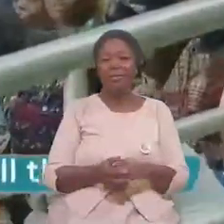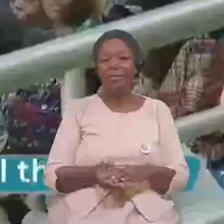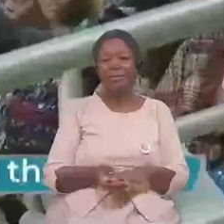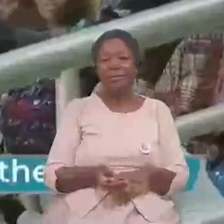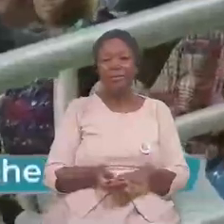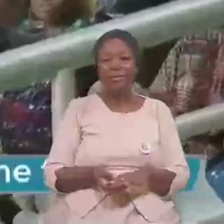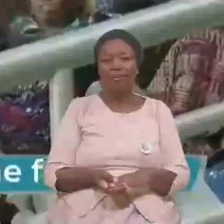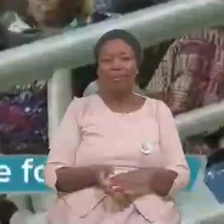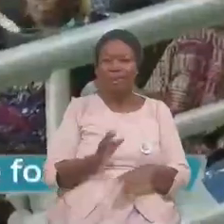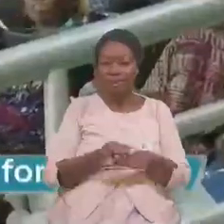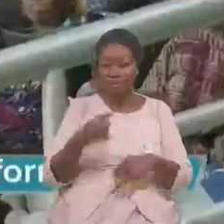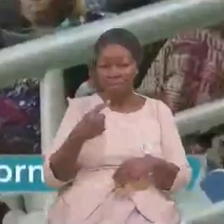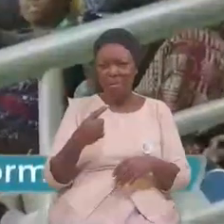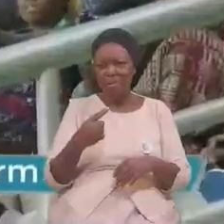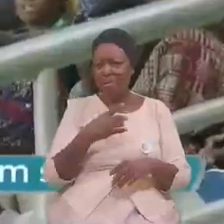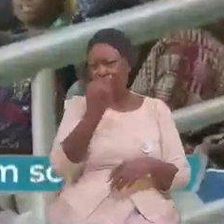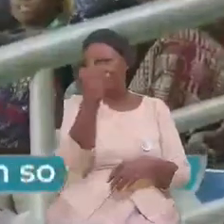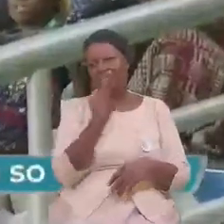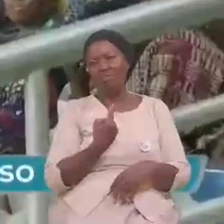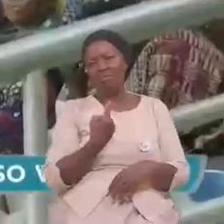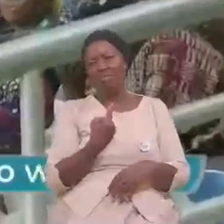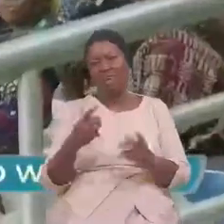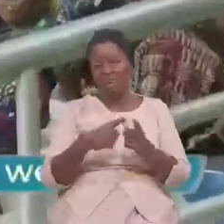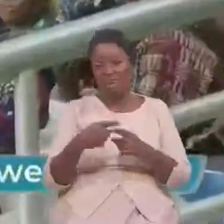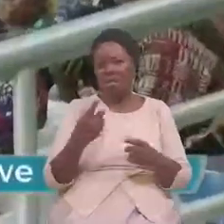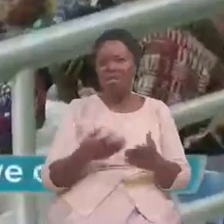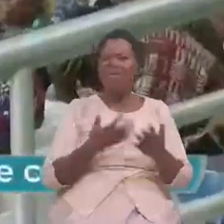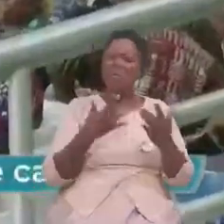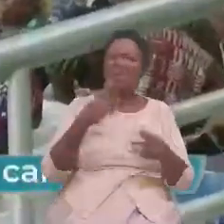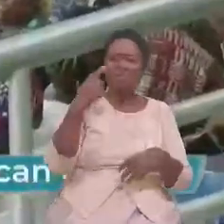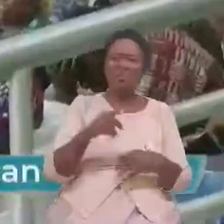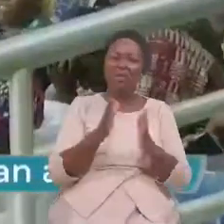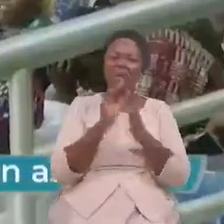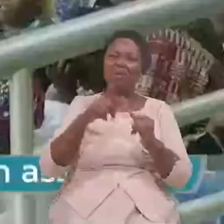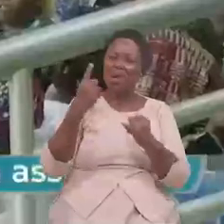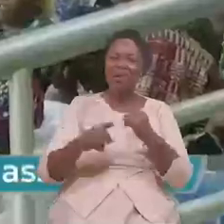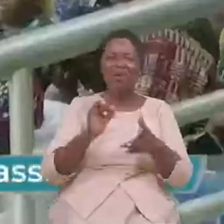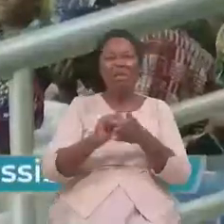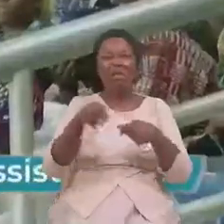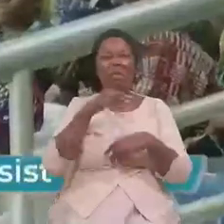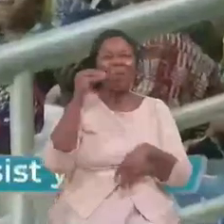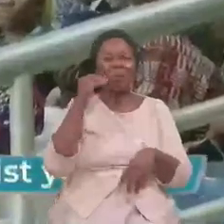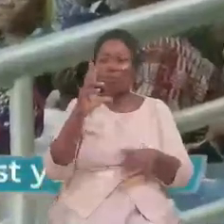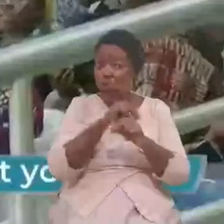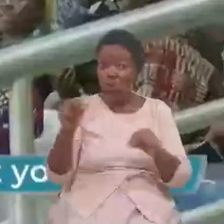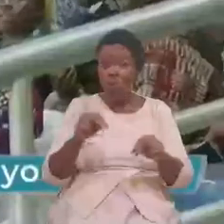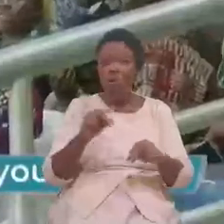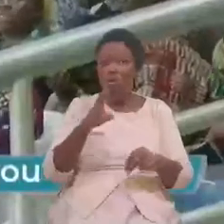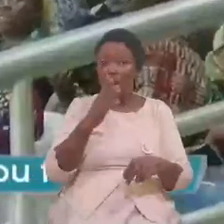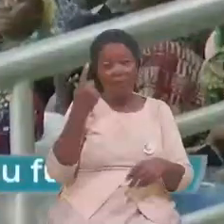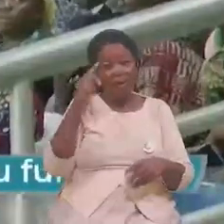Ne reste pas là à regarder. Pour attendre que la prière finisse pour que tu rentres. Non, tu es là pour un